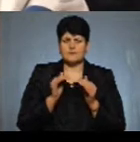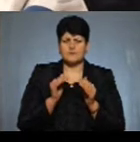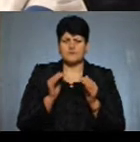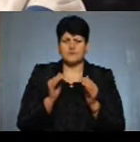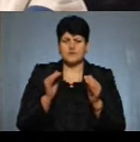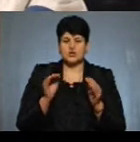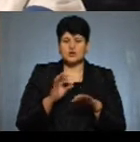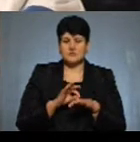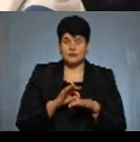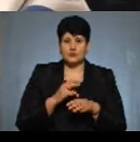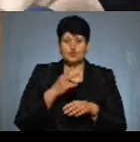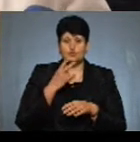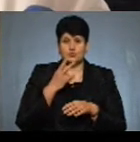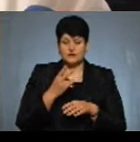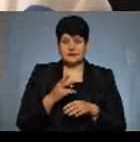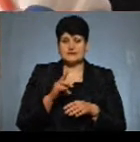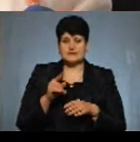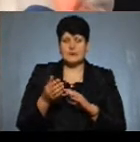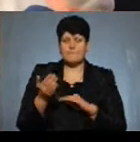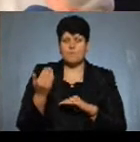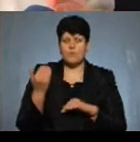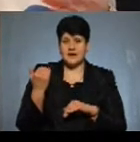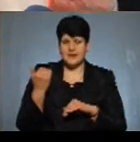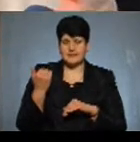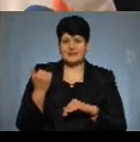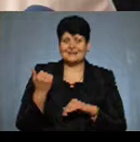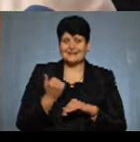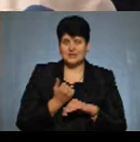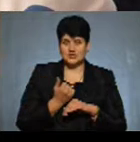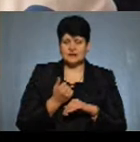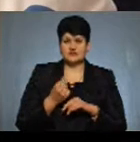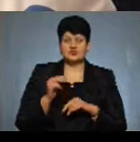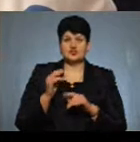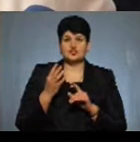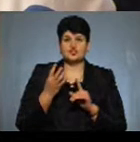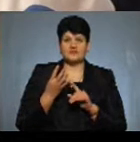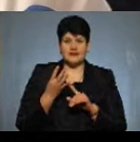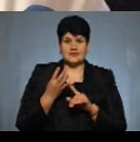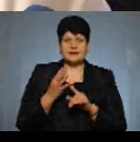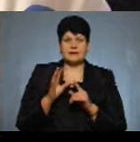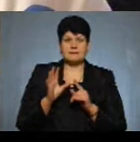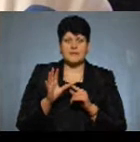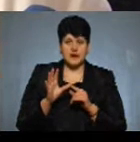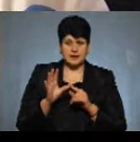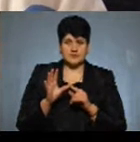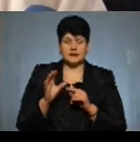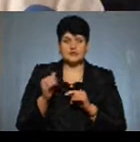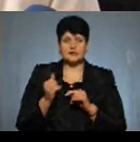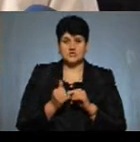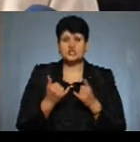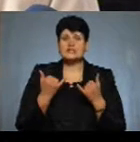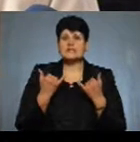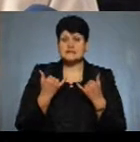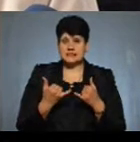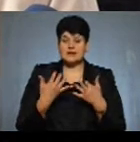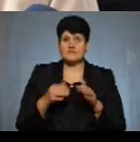захворюваності. Якщо ми подивимося за попередні тижні, це четвертий, п'ятий тиждень і